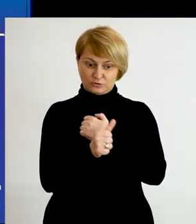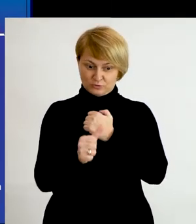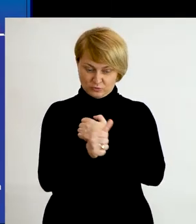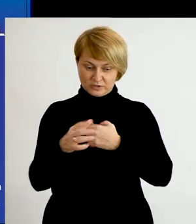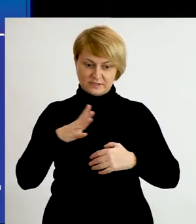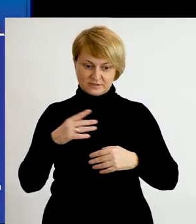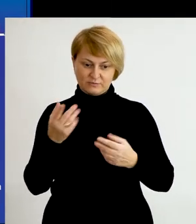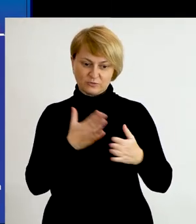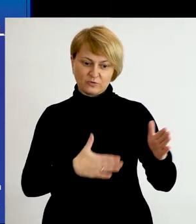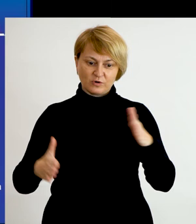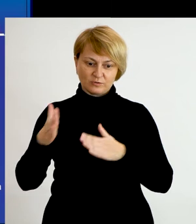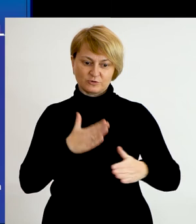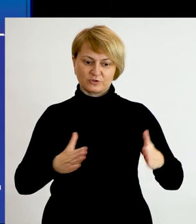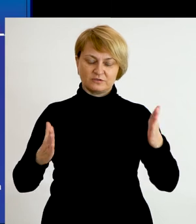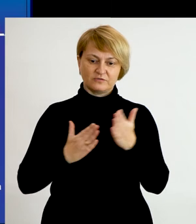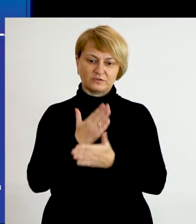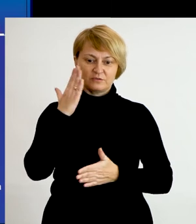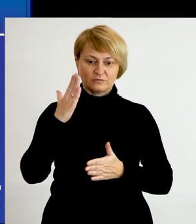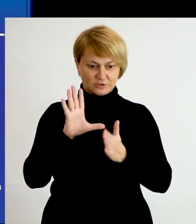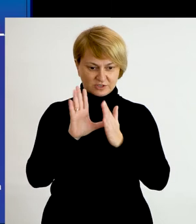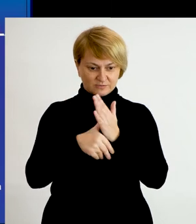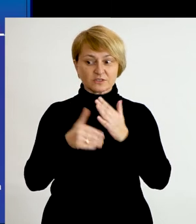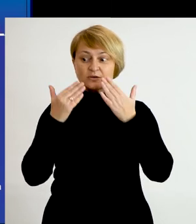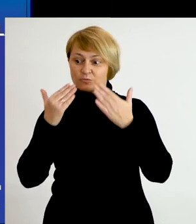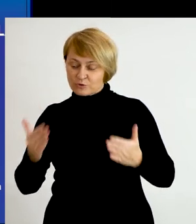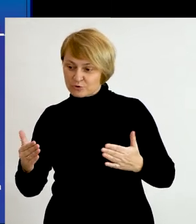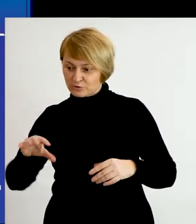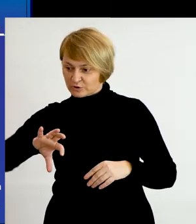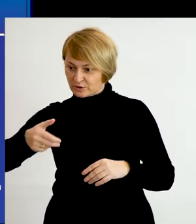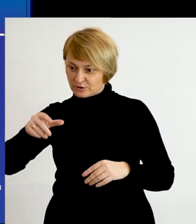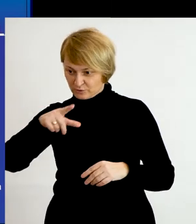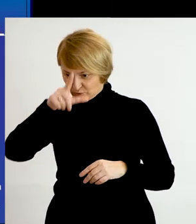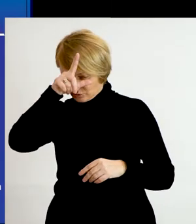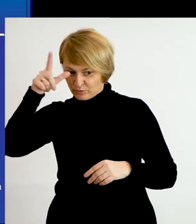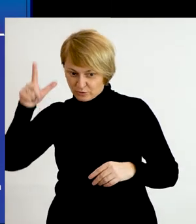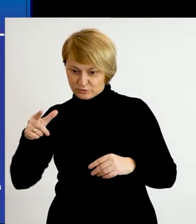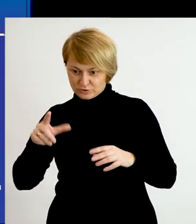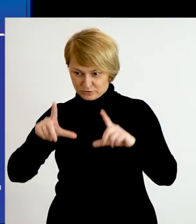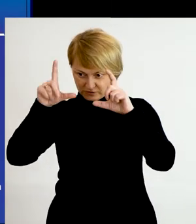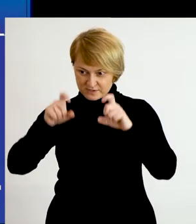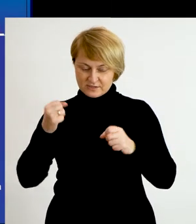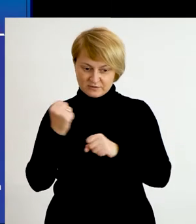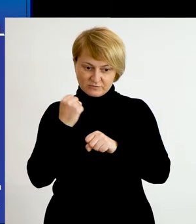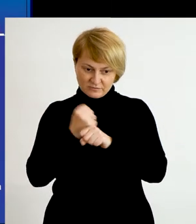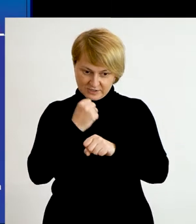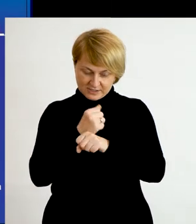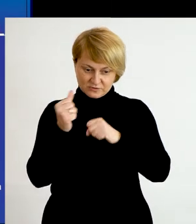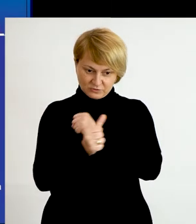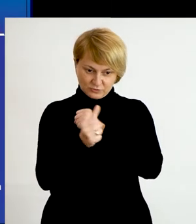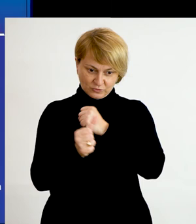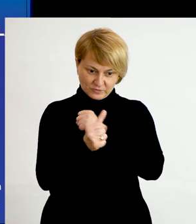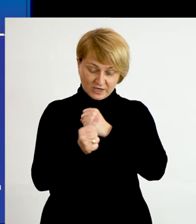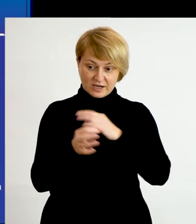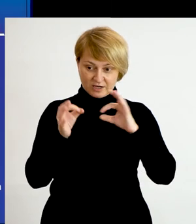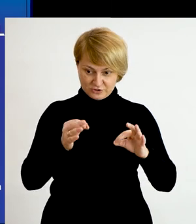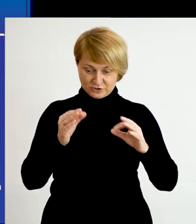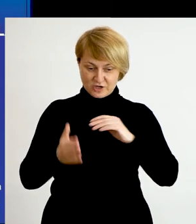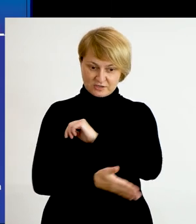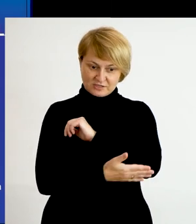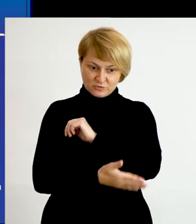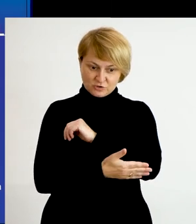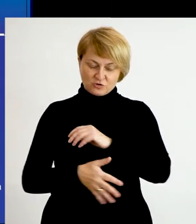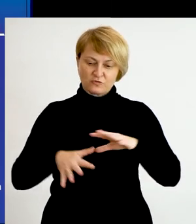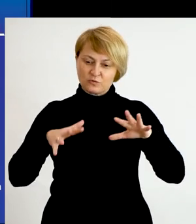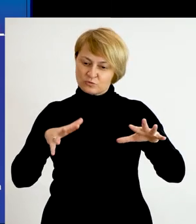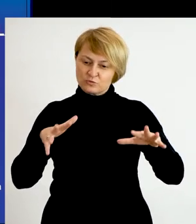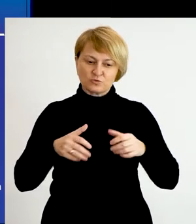przez miasto, to też wyrazy podziękowań dla tych osób, które parę lat temu już rozpoczęły pracę nad dokumentacją, która dzisiaj jest podstawą